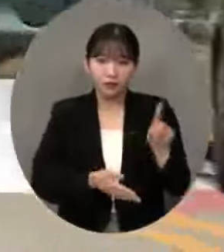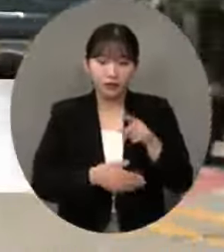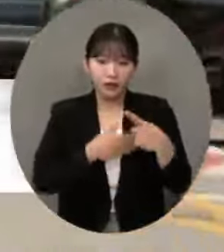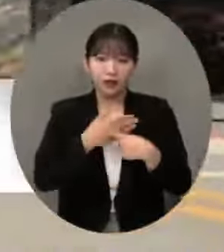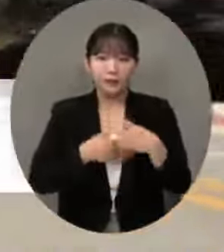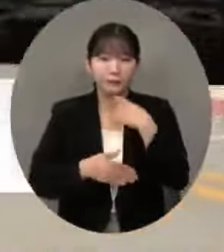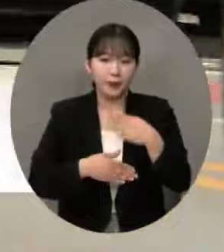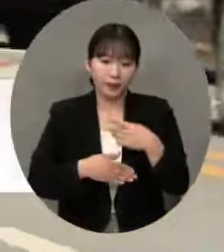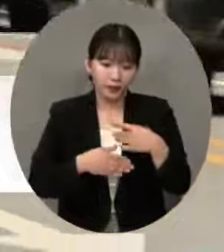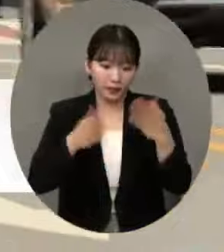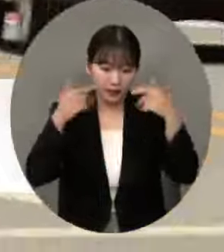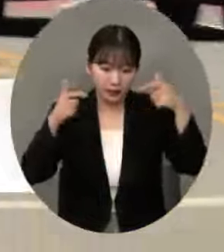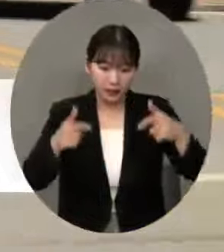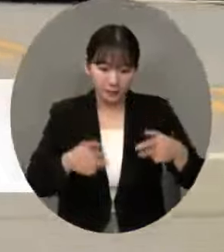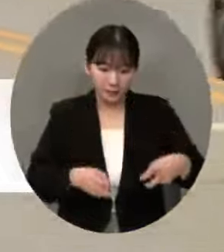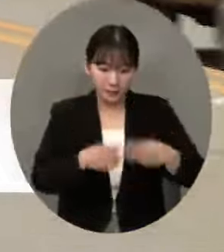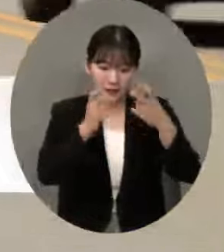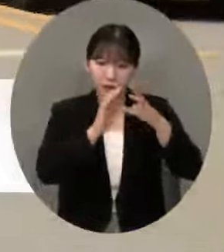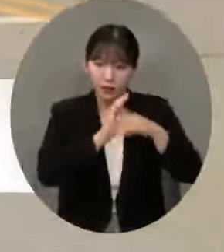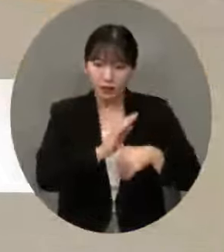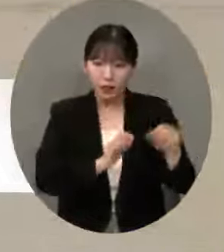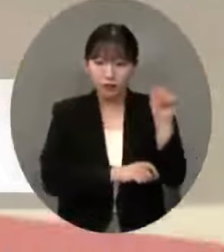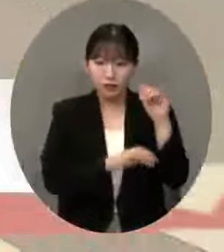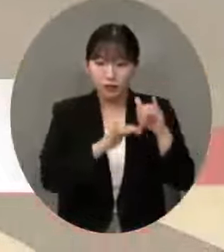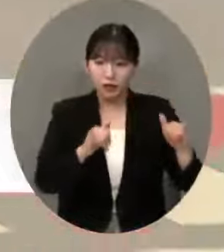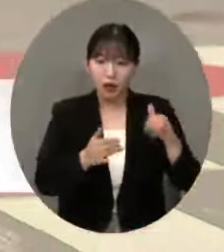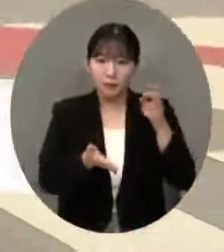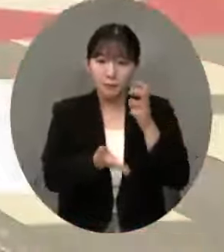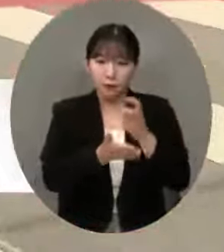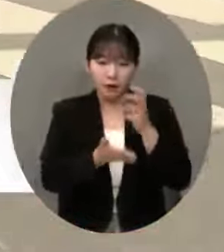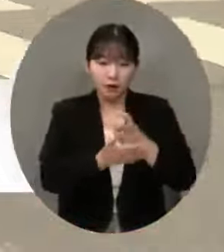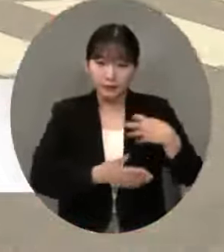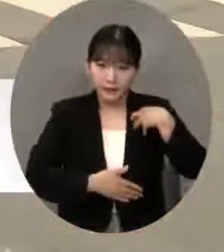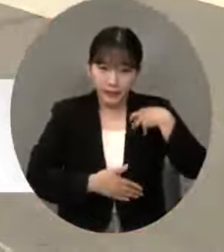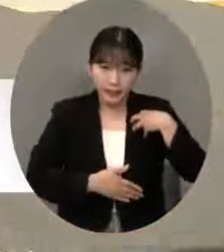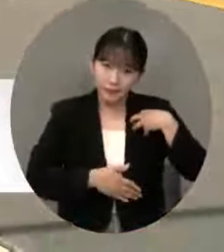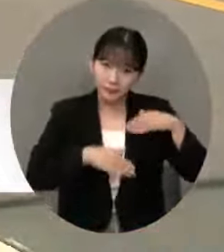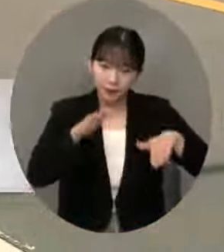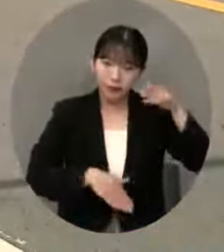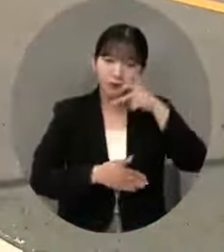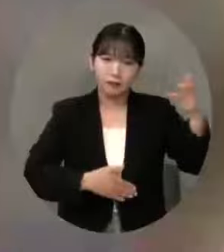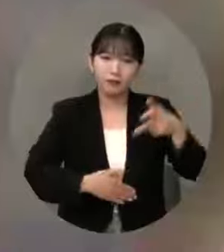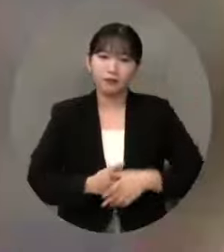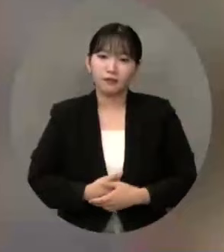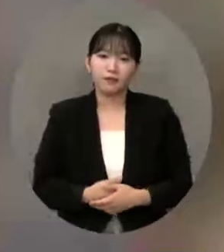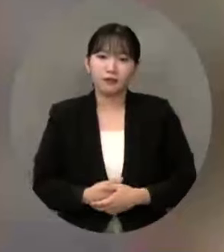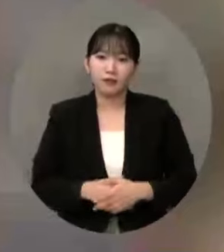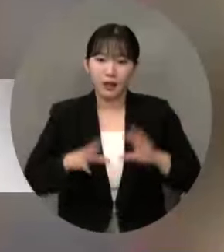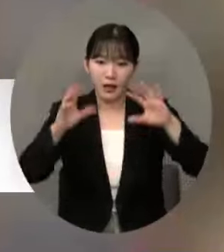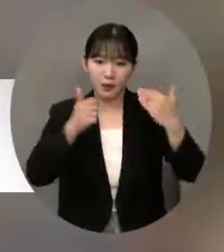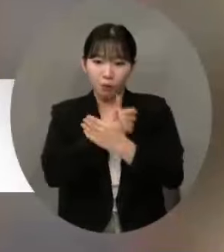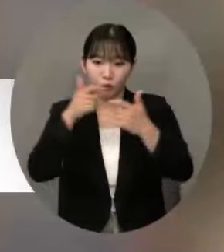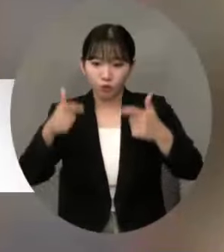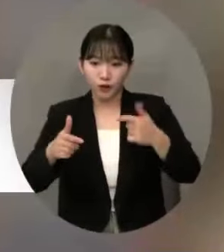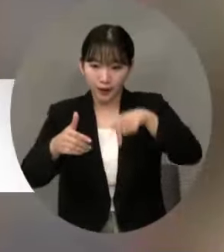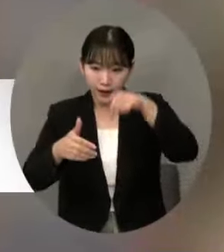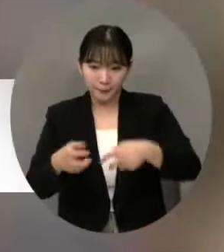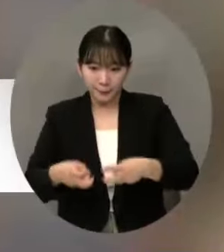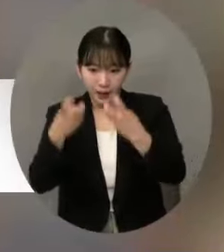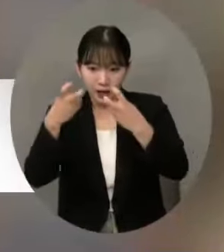무늬만 스쿨존에서는 사고가 날 경우 운전자에 대한 법적 책임 소재의 차이가 크다는 점. 어린이 보호구역 내